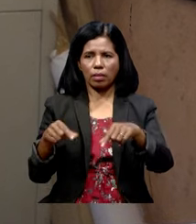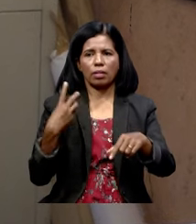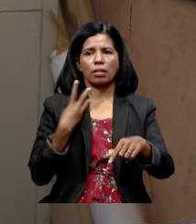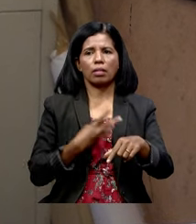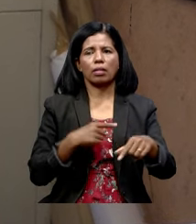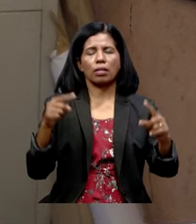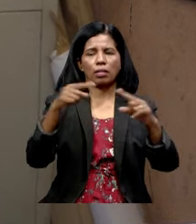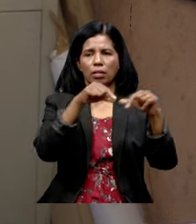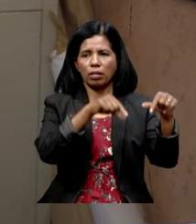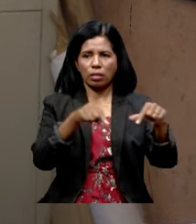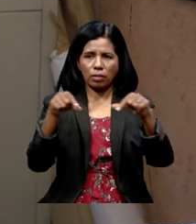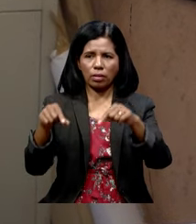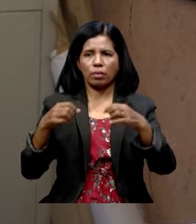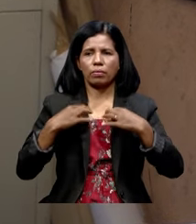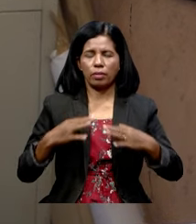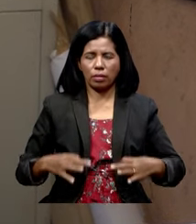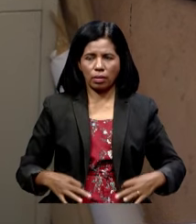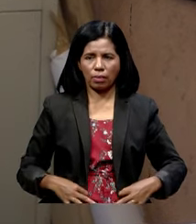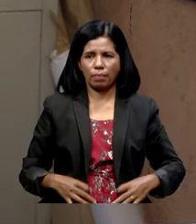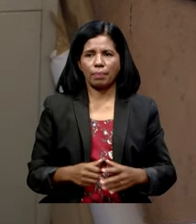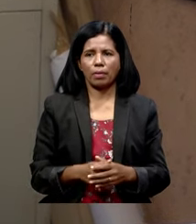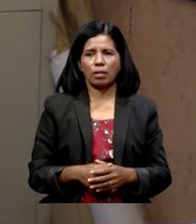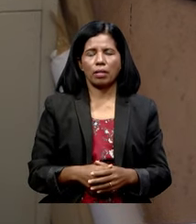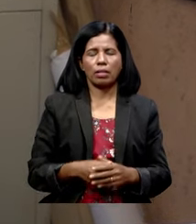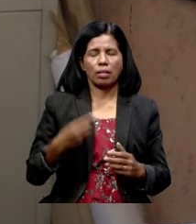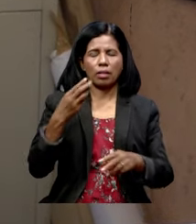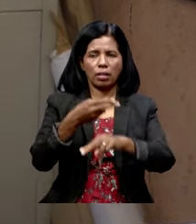deficiente by fisik ni lima mo ain